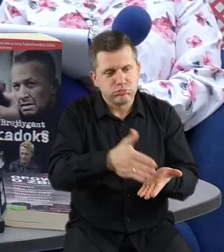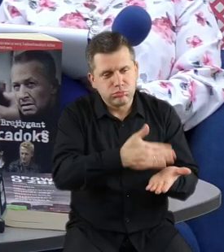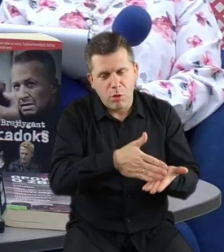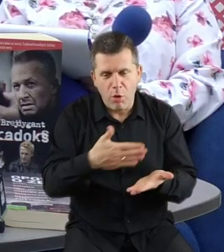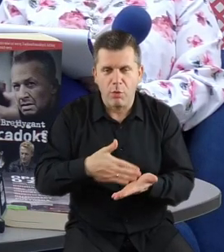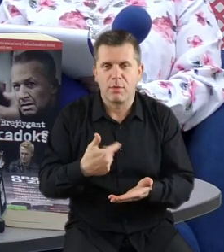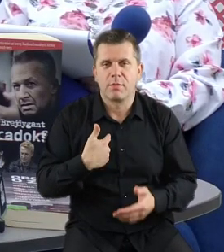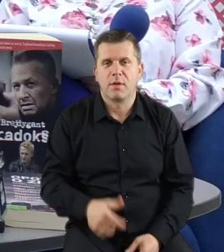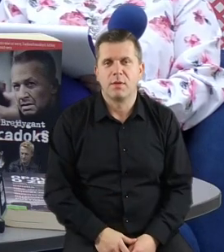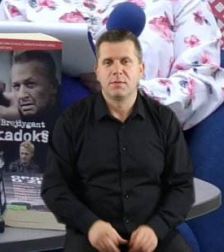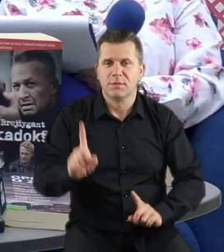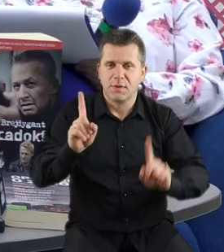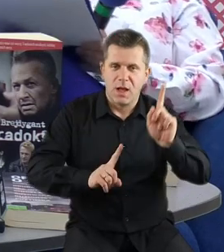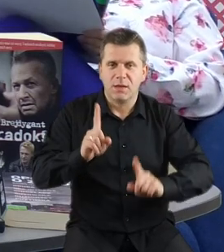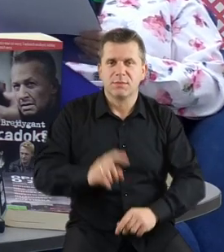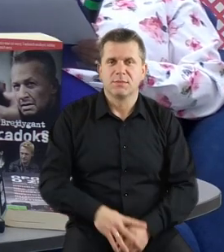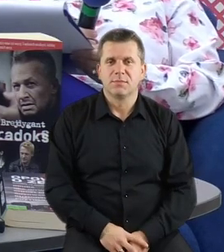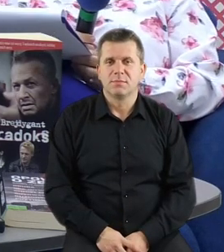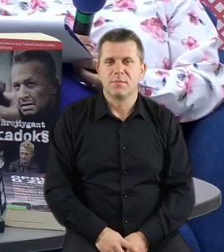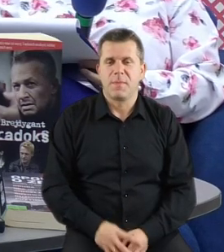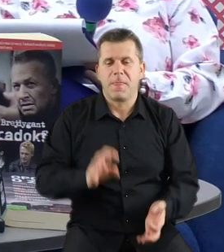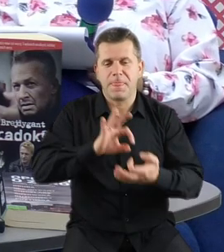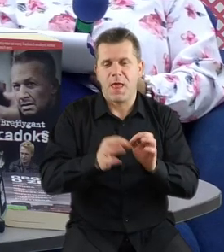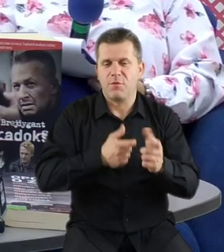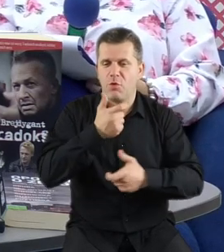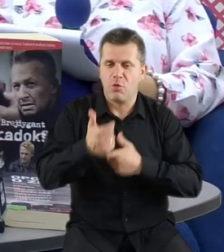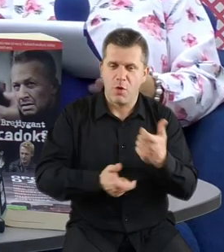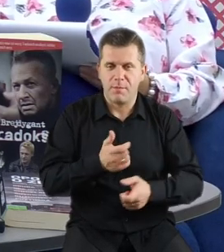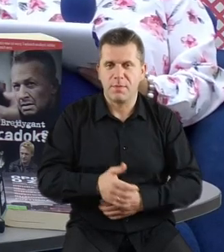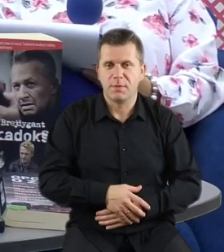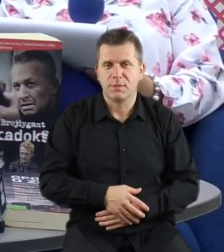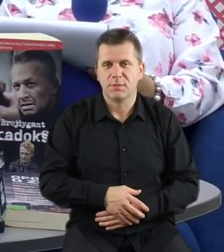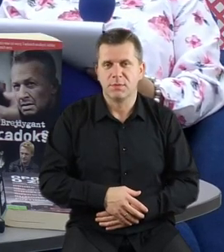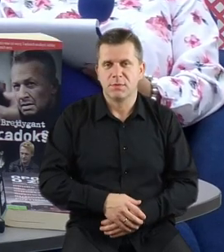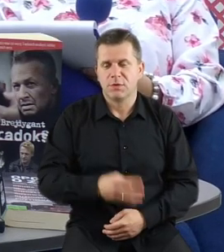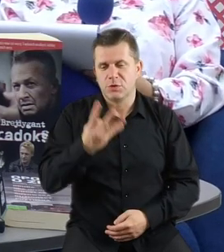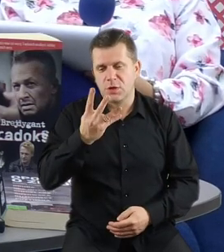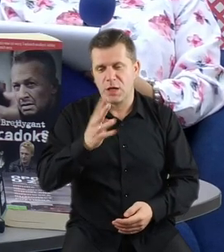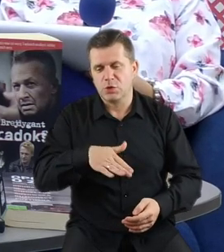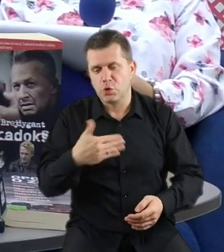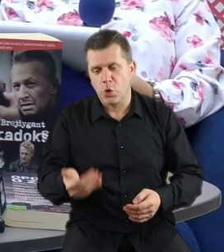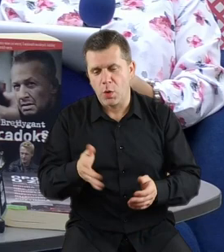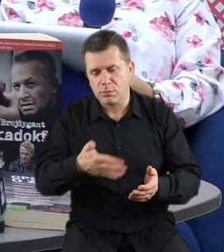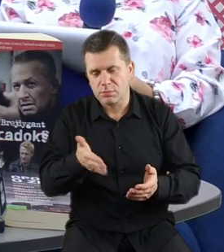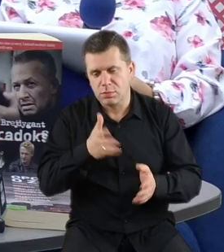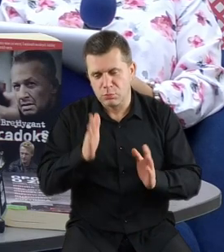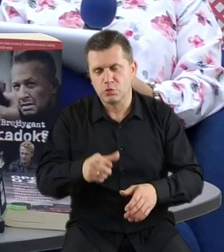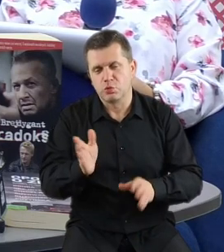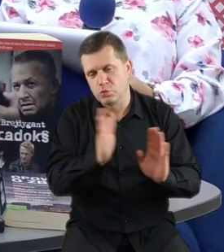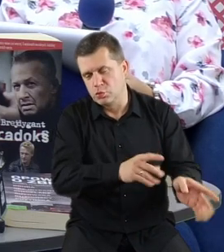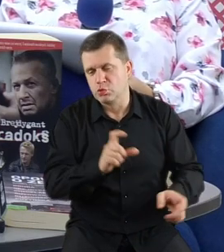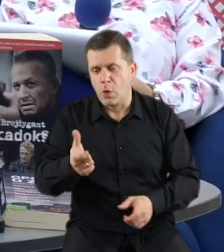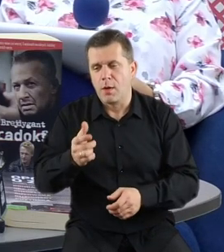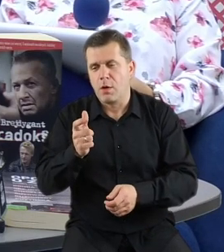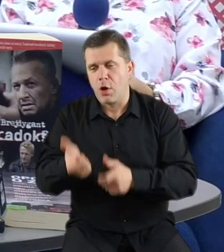sobie posprzątać czasem, nawet sobie robię takie, że jeszcze powiedzmy 4 strony i będę mógł już